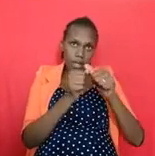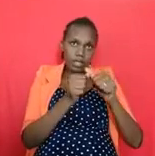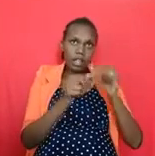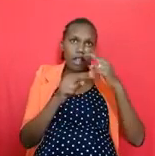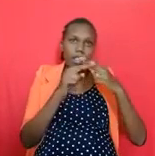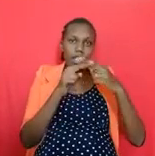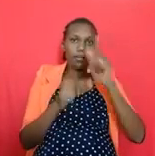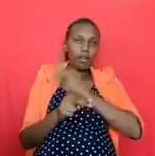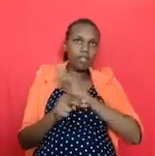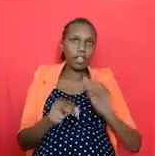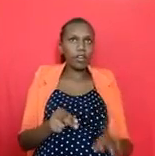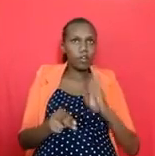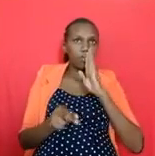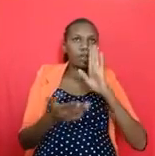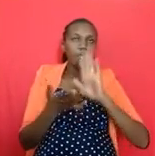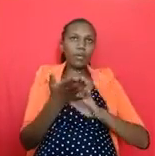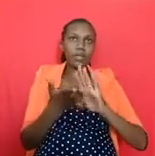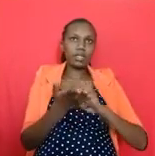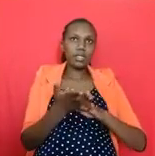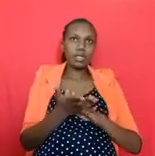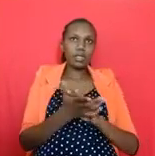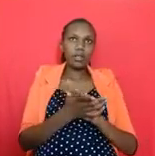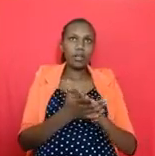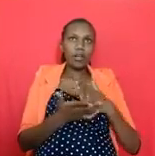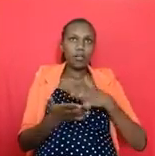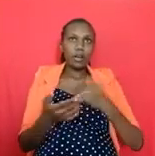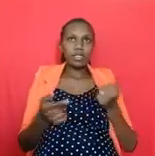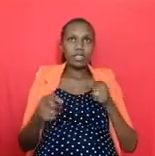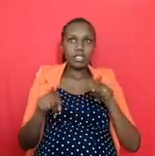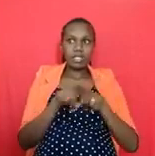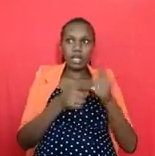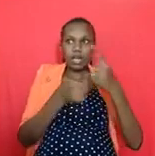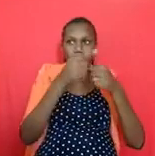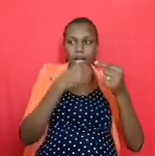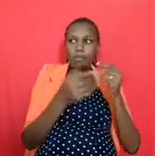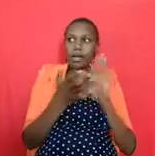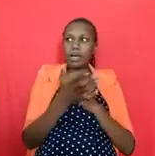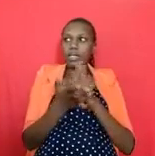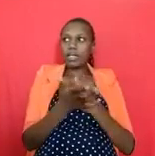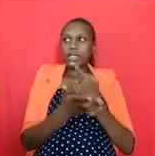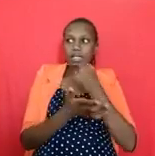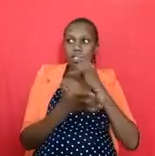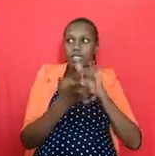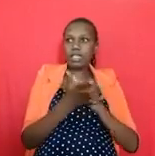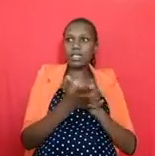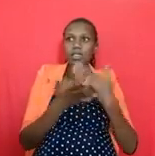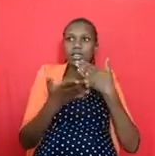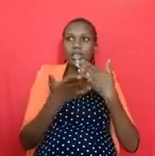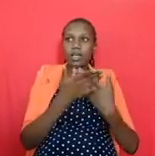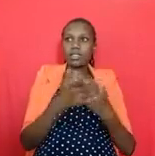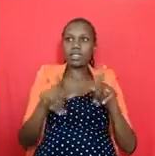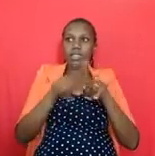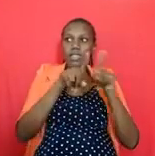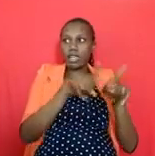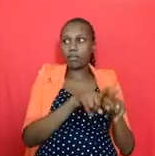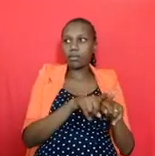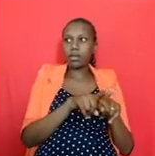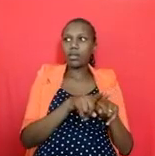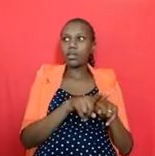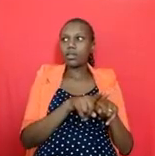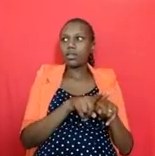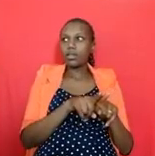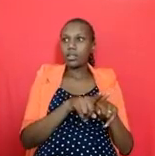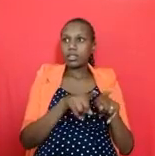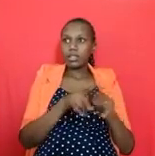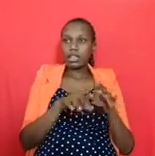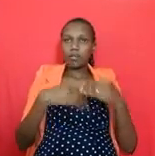ngai rĩrogocwo my sister nĩagũka ani join ona kanyara njĩrire nĩegũcokia ngatho tu o ũguo